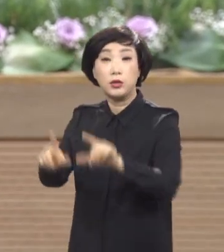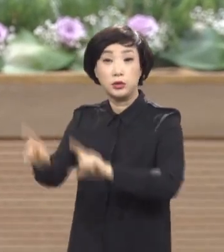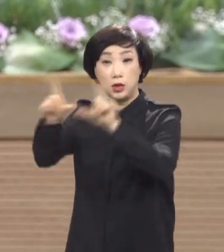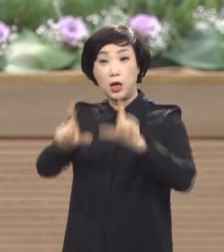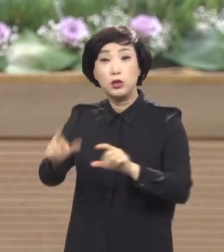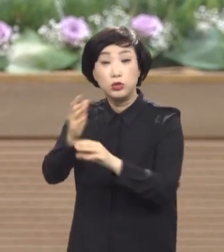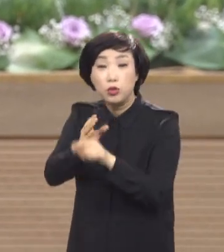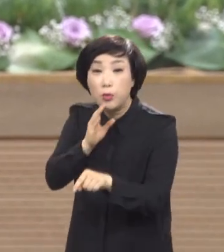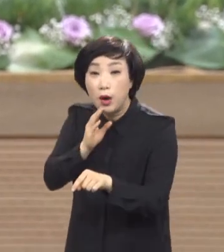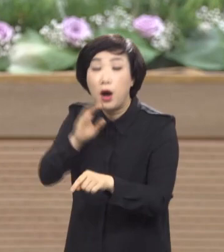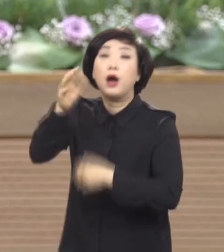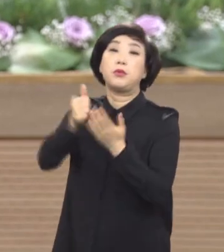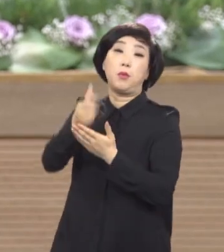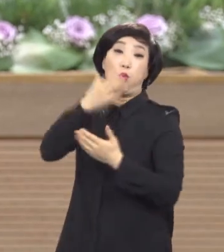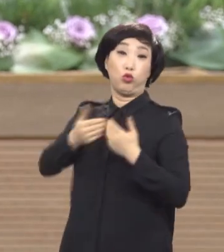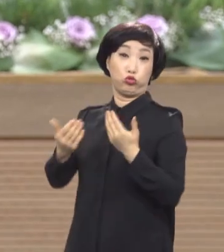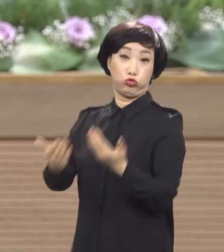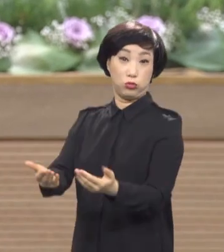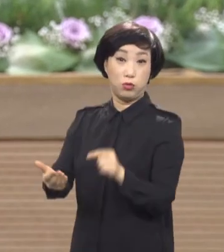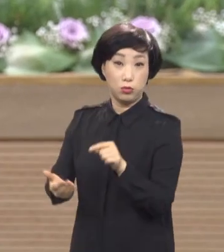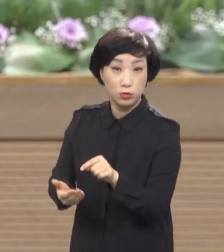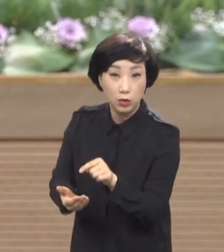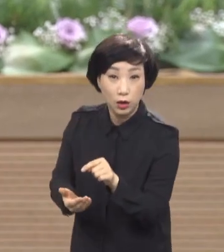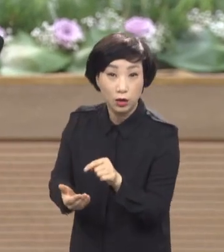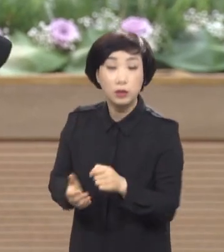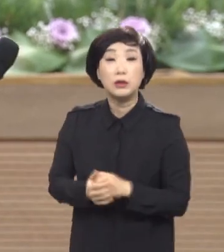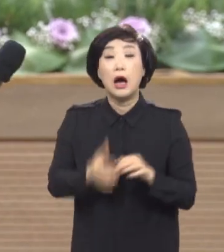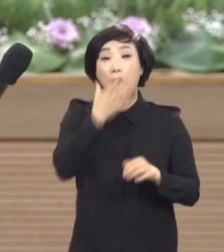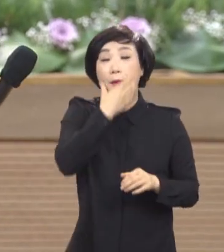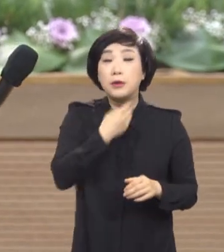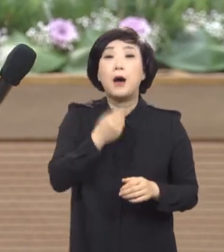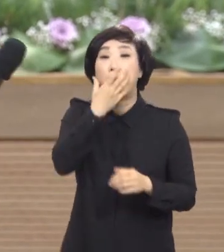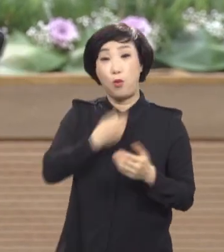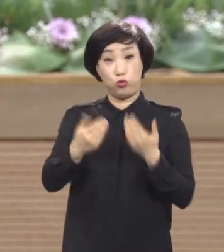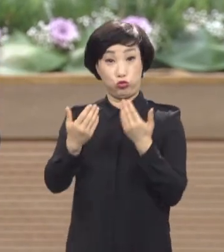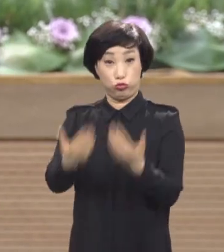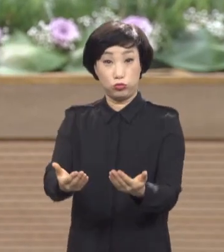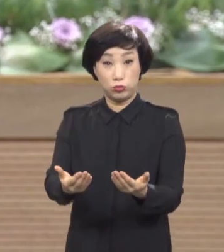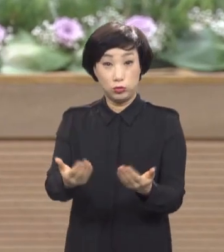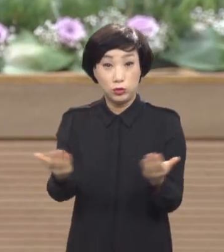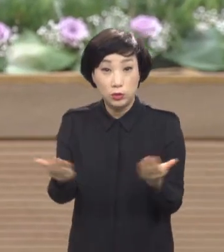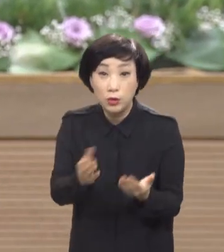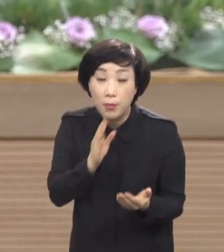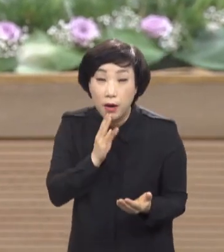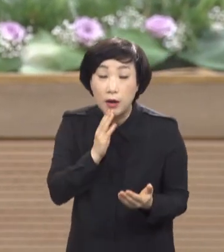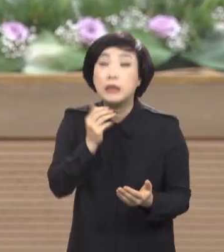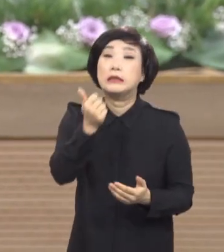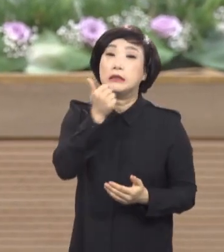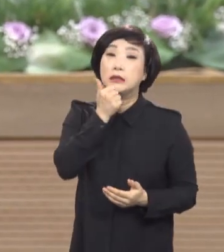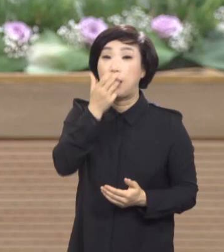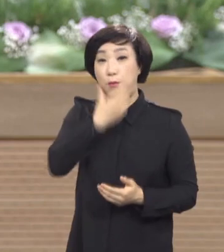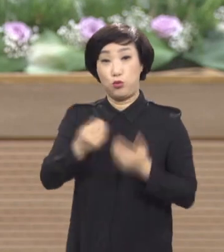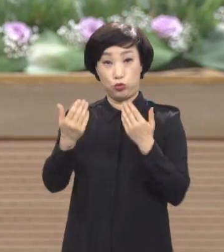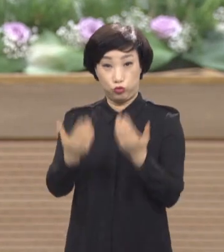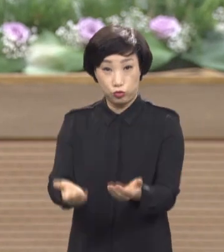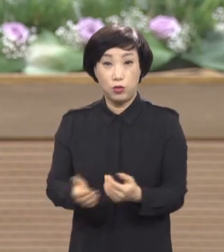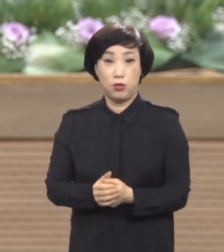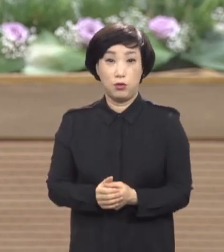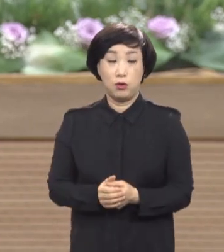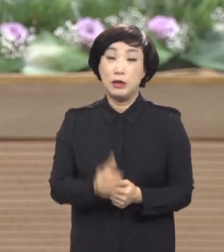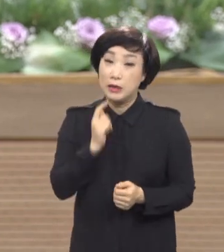준 복이야 아브라함에게 준 복이야 이삭에게 준 복이야